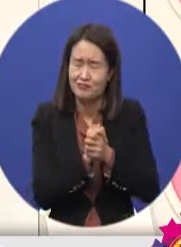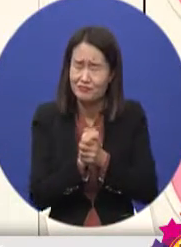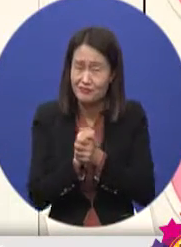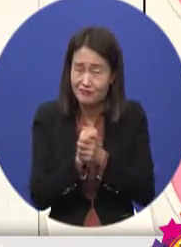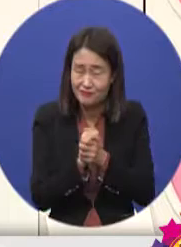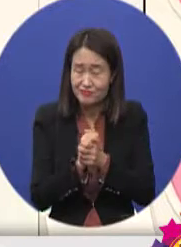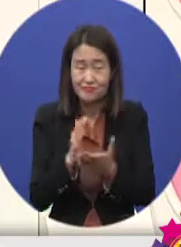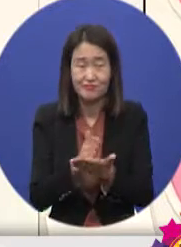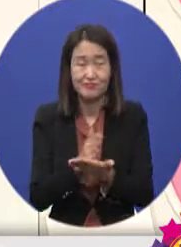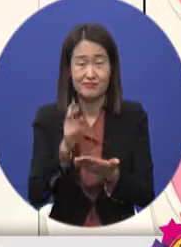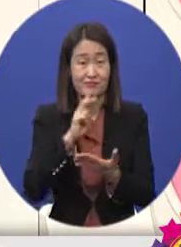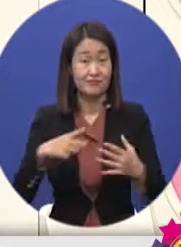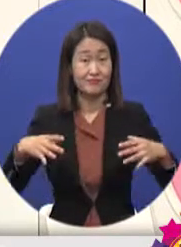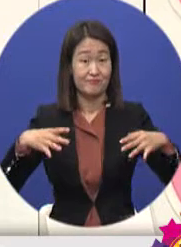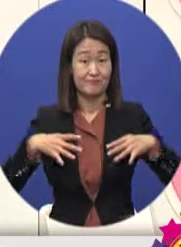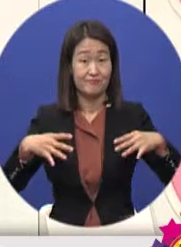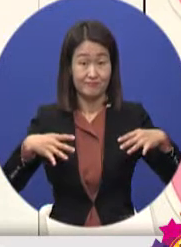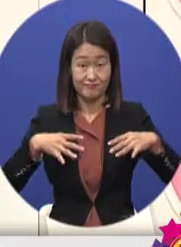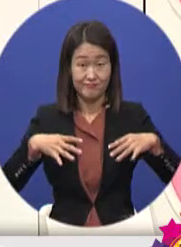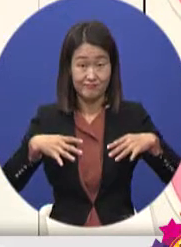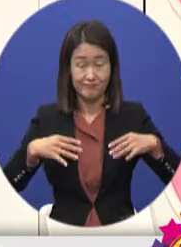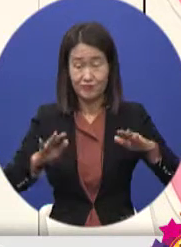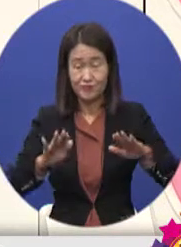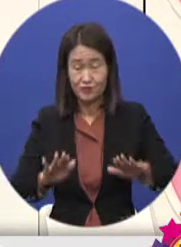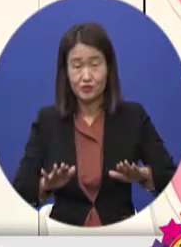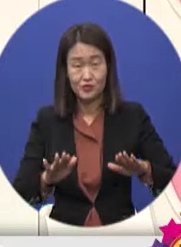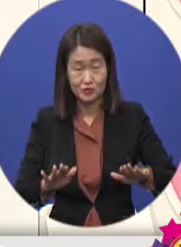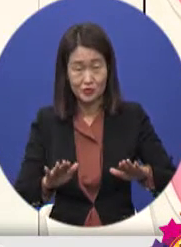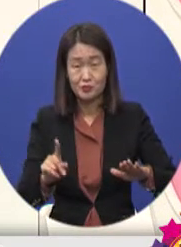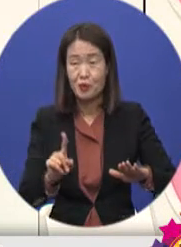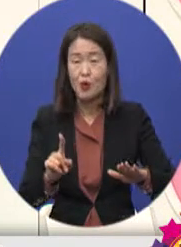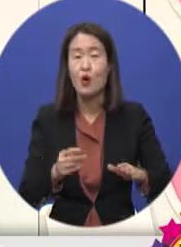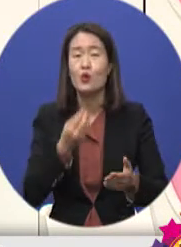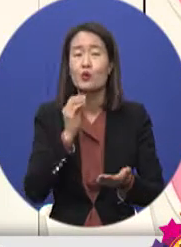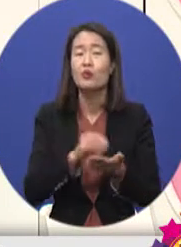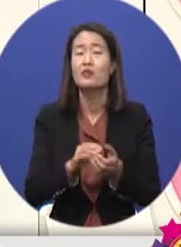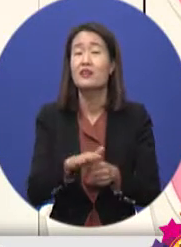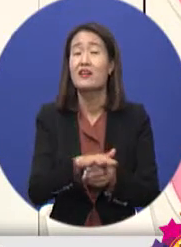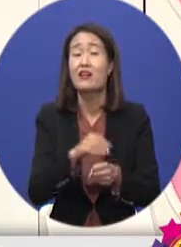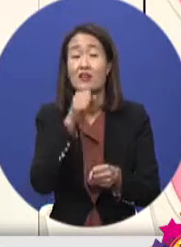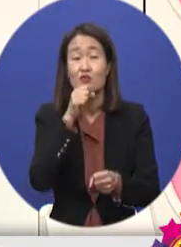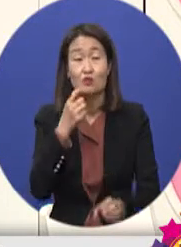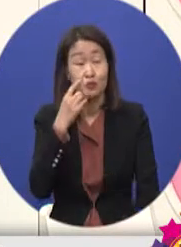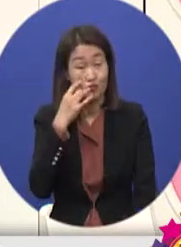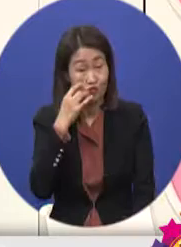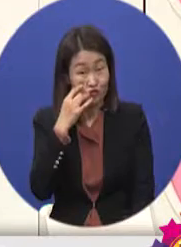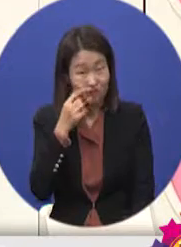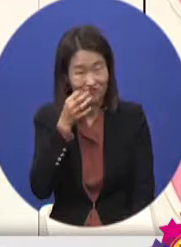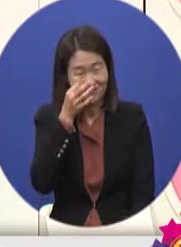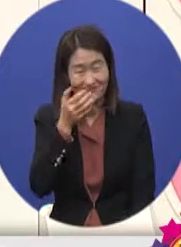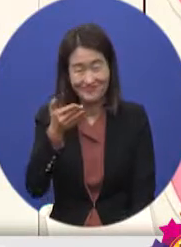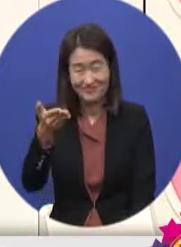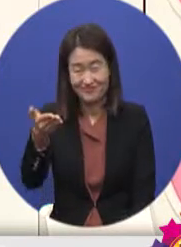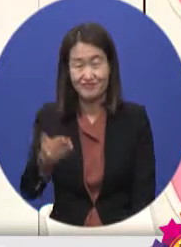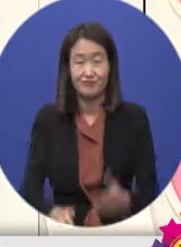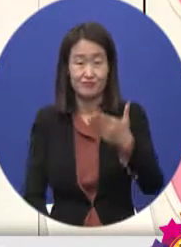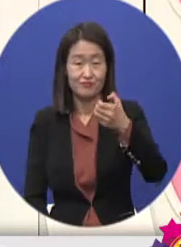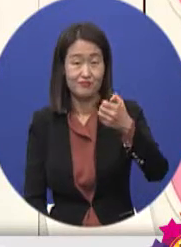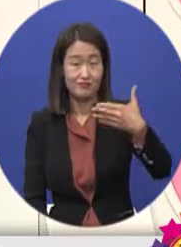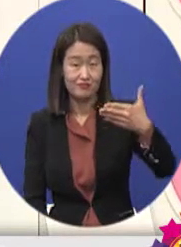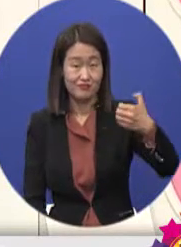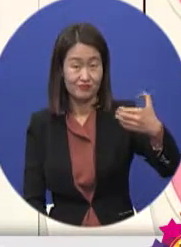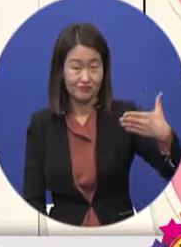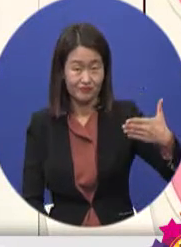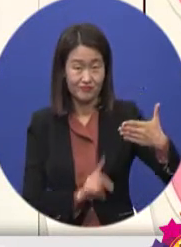있는 나눔 노래자랑에서 방금 보내주신 조약돌 사랑 몇 점일까 점수 보겠습니다. 점수 보여주세요.